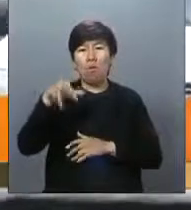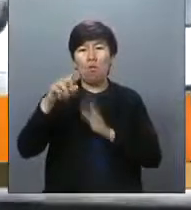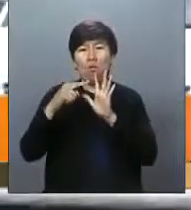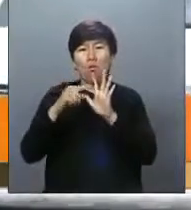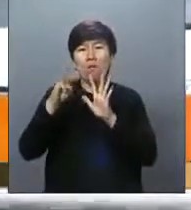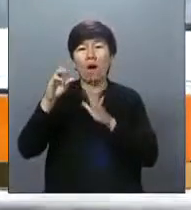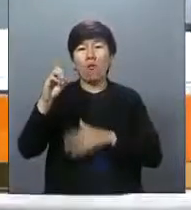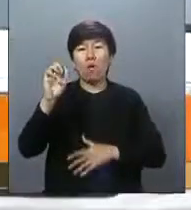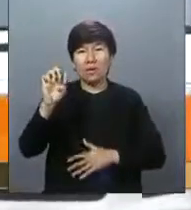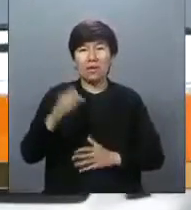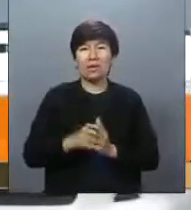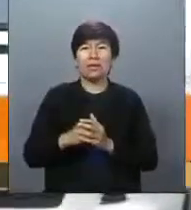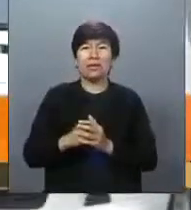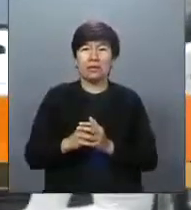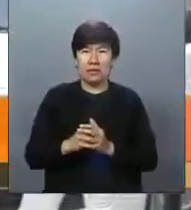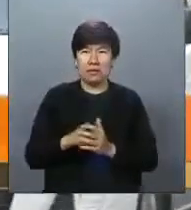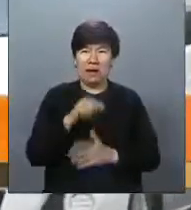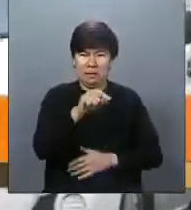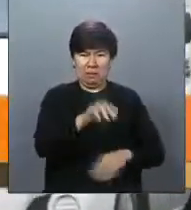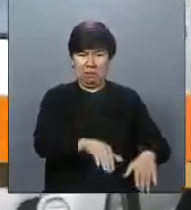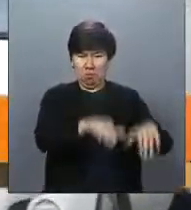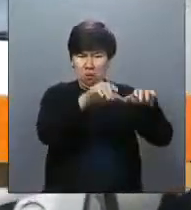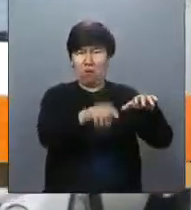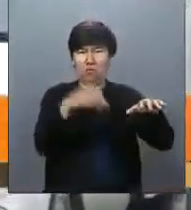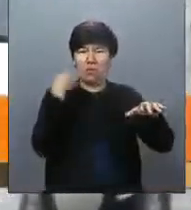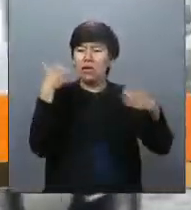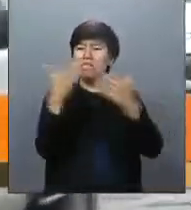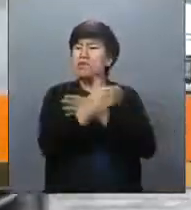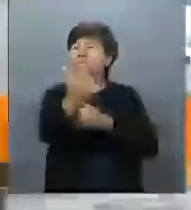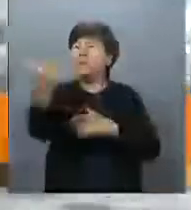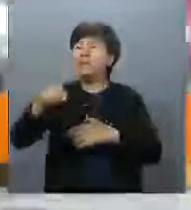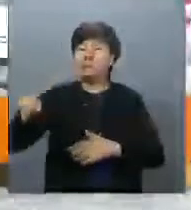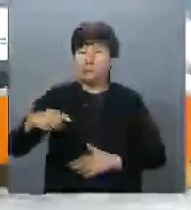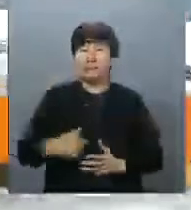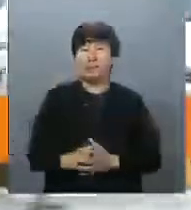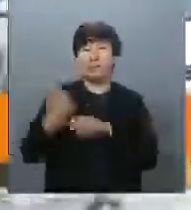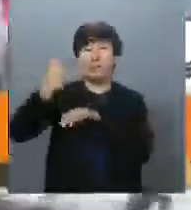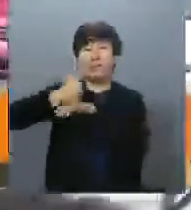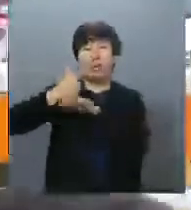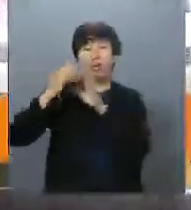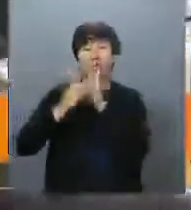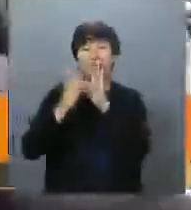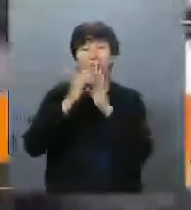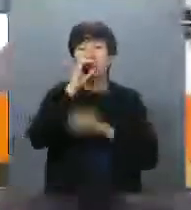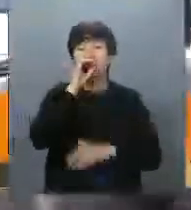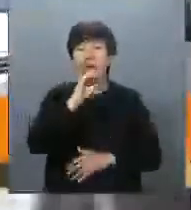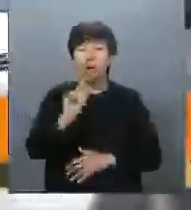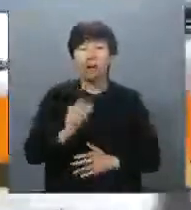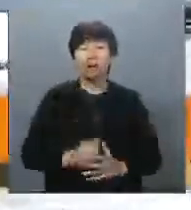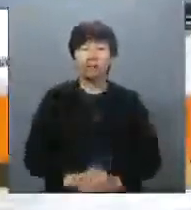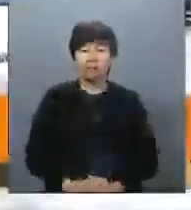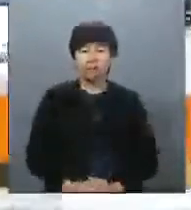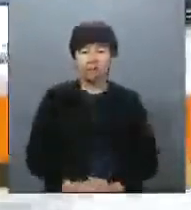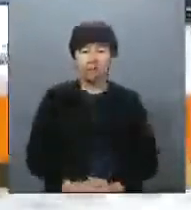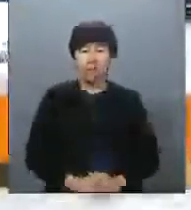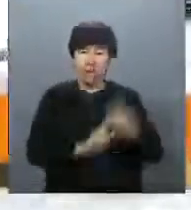เส้นนี้ยังมีน้ำท่วมขังสูงอยู่หลายจุดขณะที่ผู้ว่าราชการกรุงเทพมหานครนะครับก็ได้ลงพื้นที่ก็บอกว่